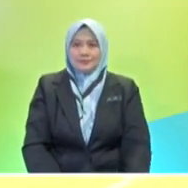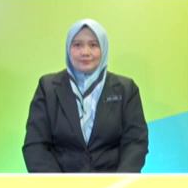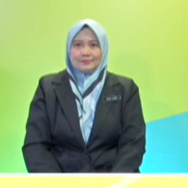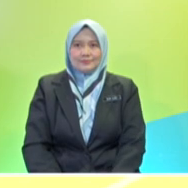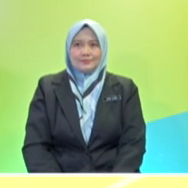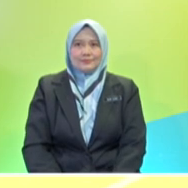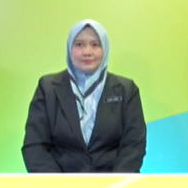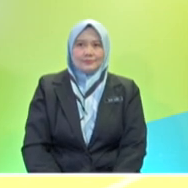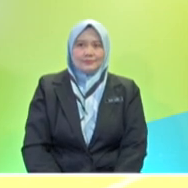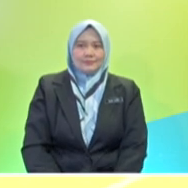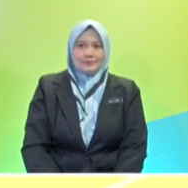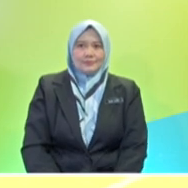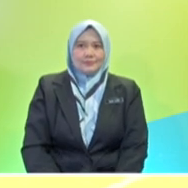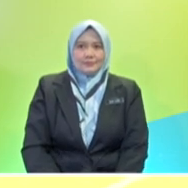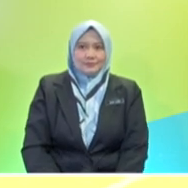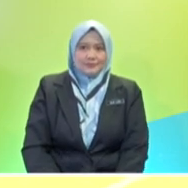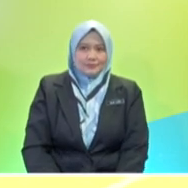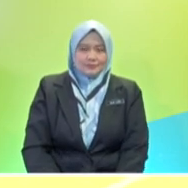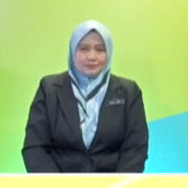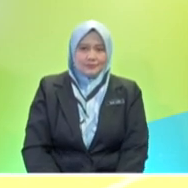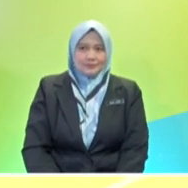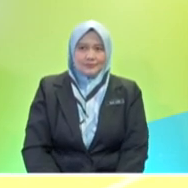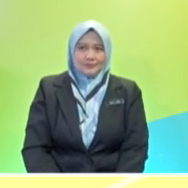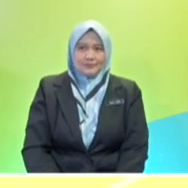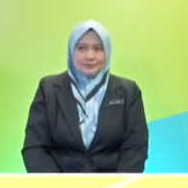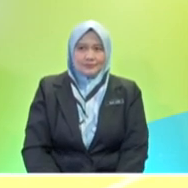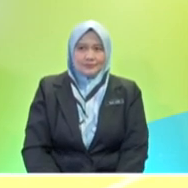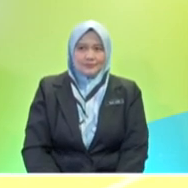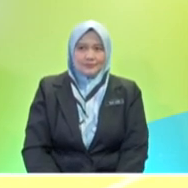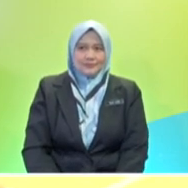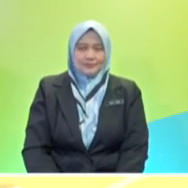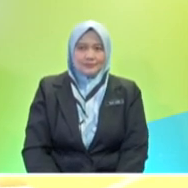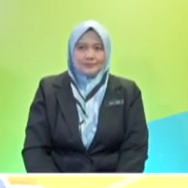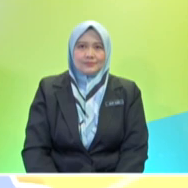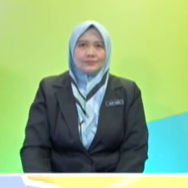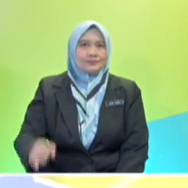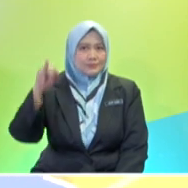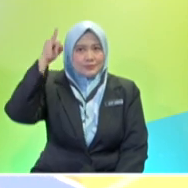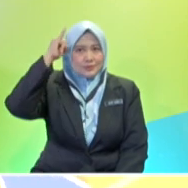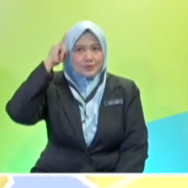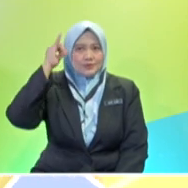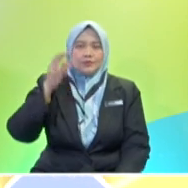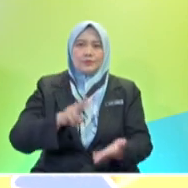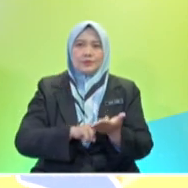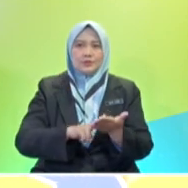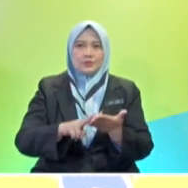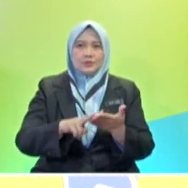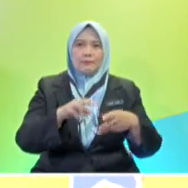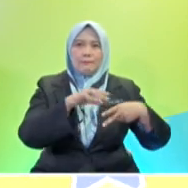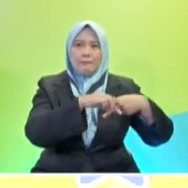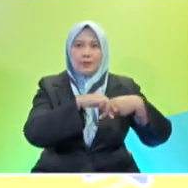Ya, cikgu jemput Irfan untuk membacakan panduan ini. Silakan